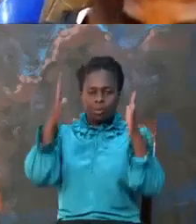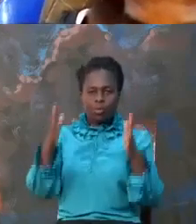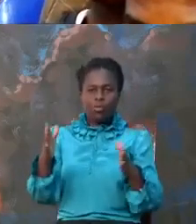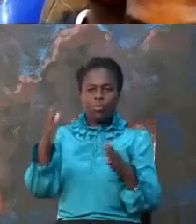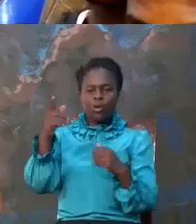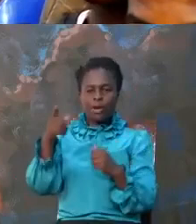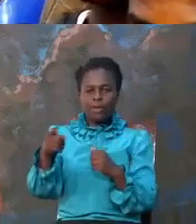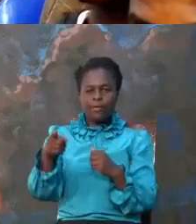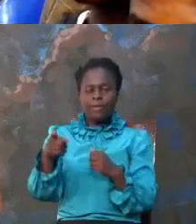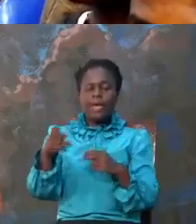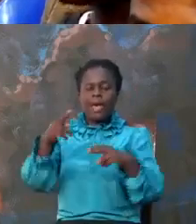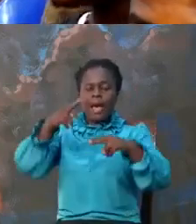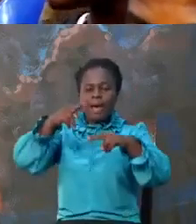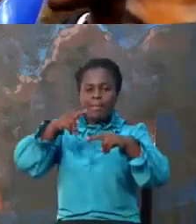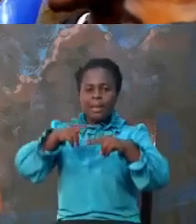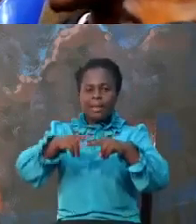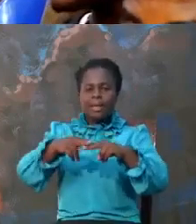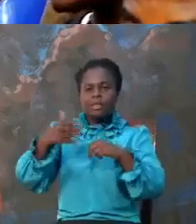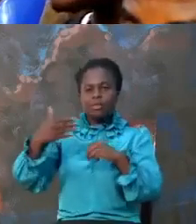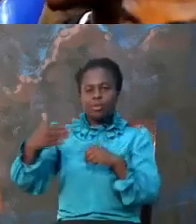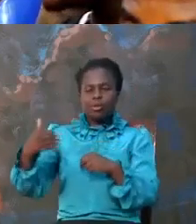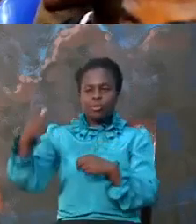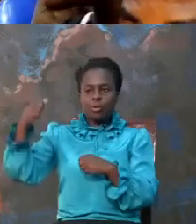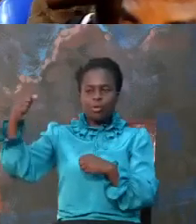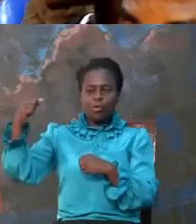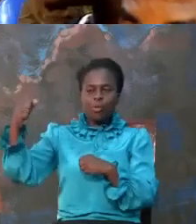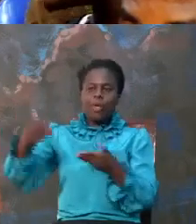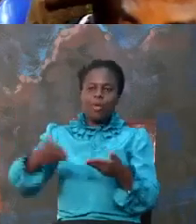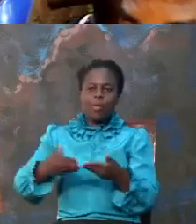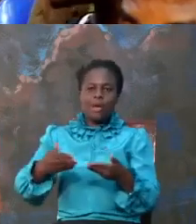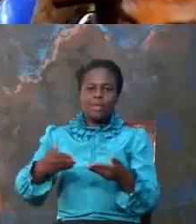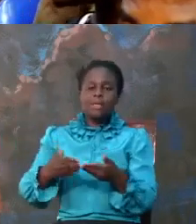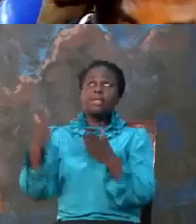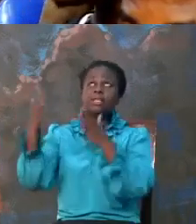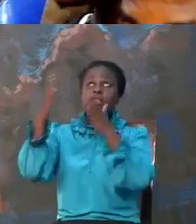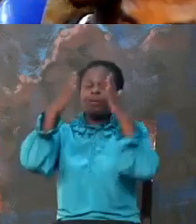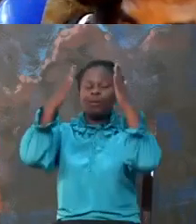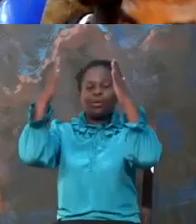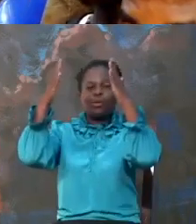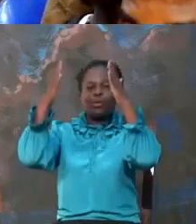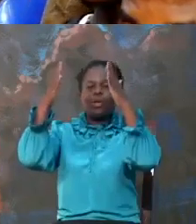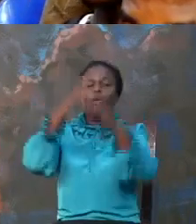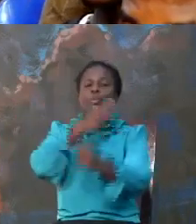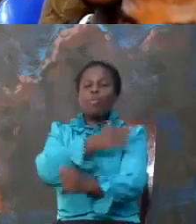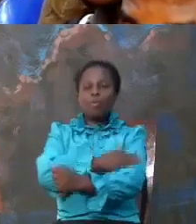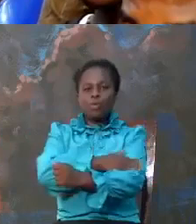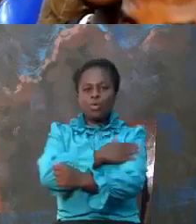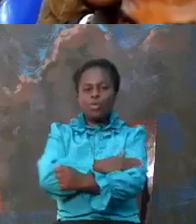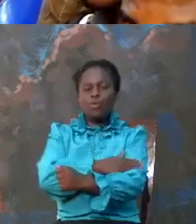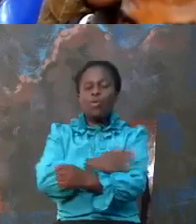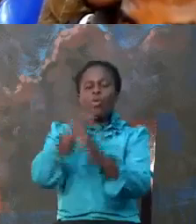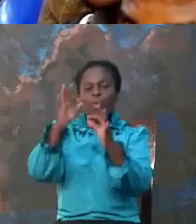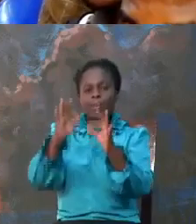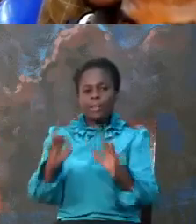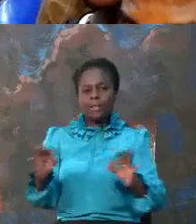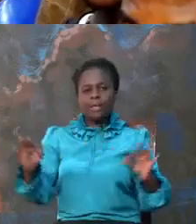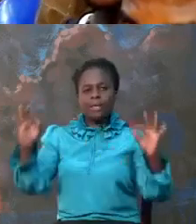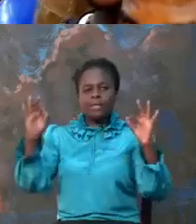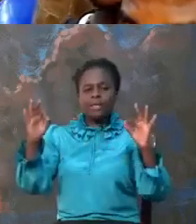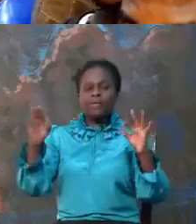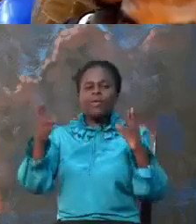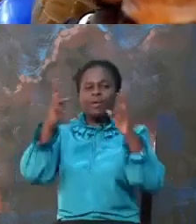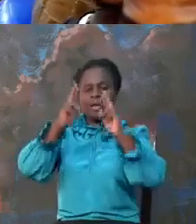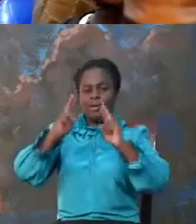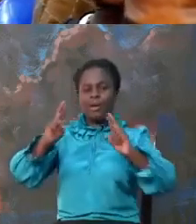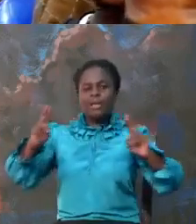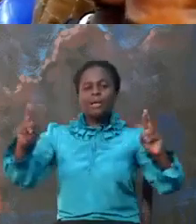hii aliyeketi mkono wa kuume wa kiti cha enzi cha ukuu mbinguni, mhudumu wa patakatifu na wa ile